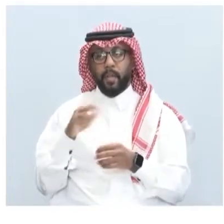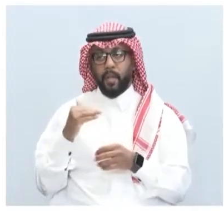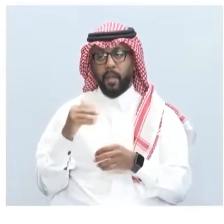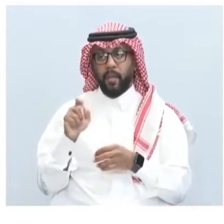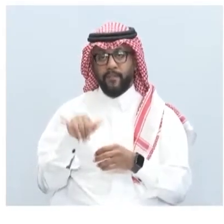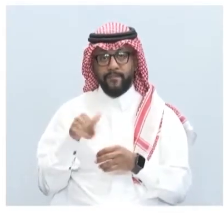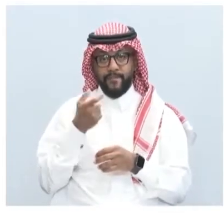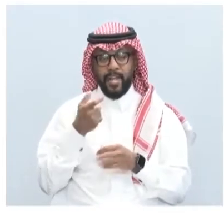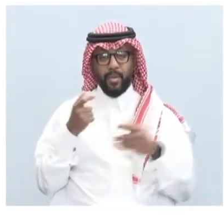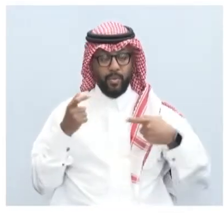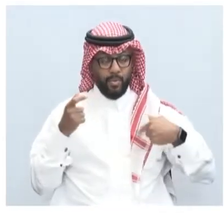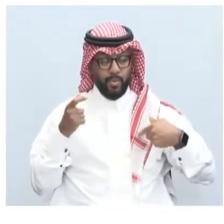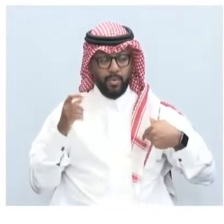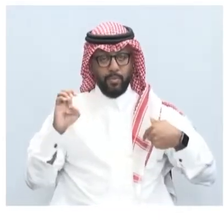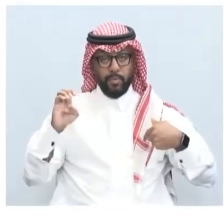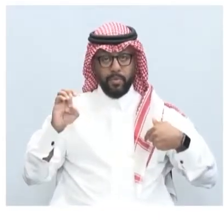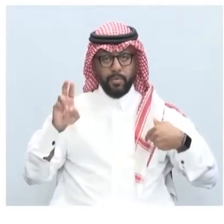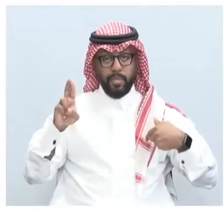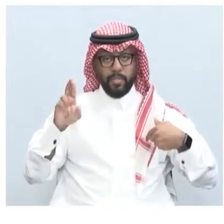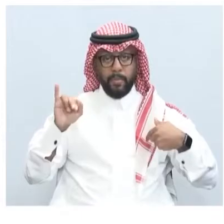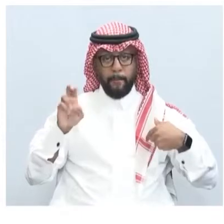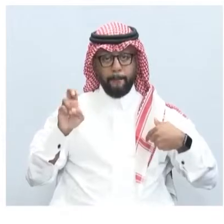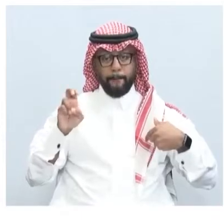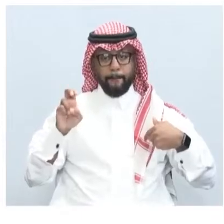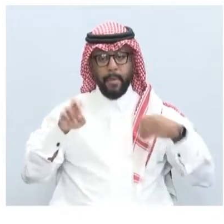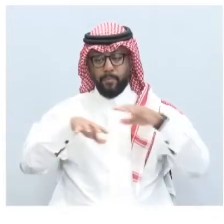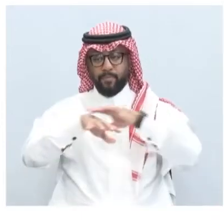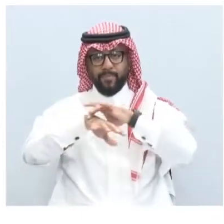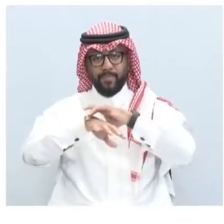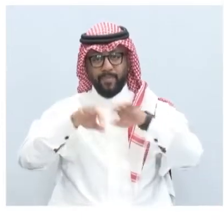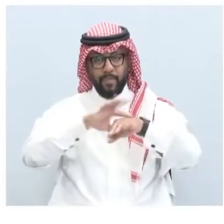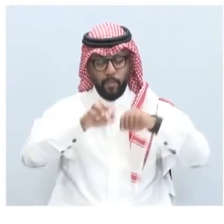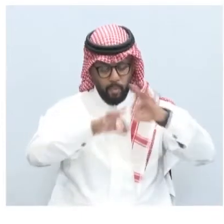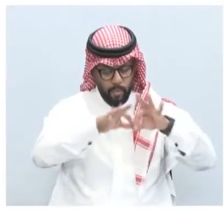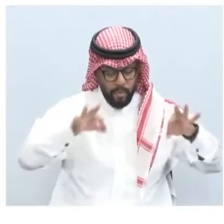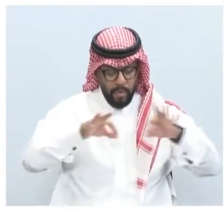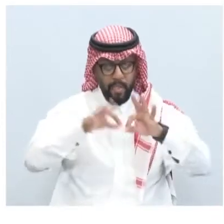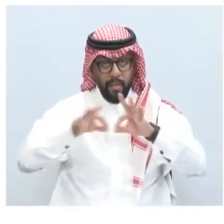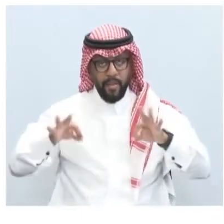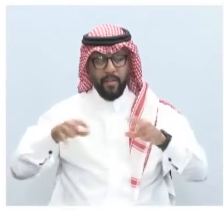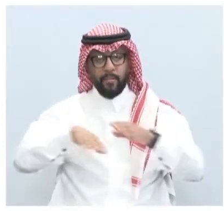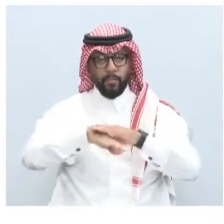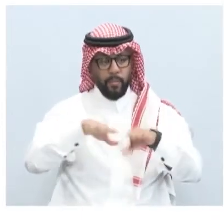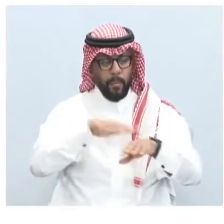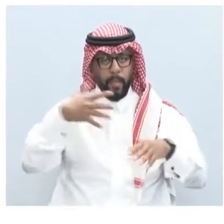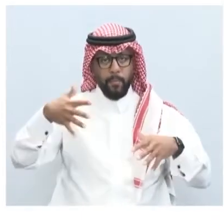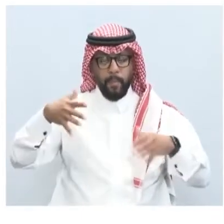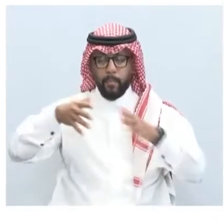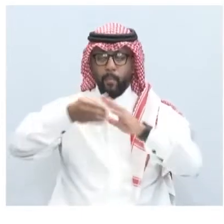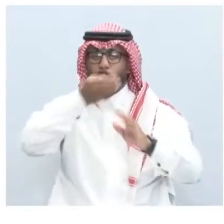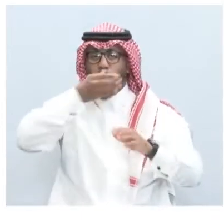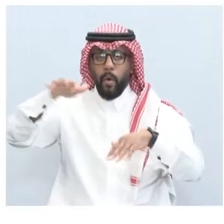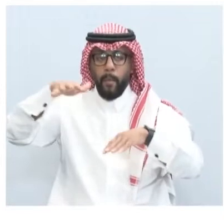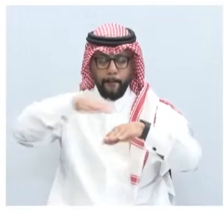بالجزمه والجوربين ما يعرف بالشراب والدليل حديث بلا رضي الله عنه ان النبي